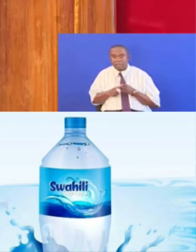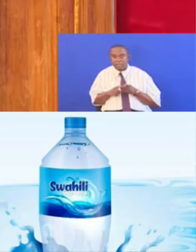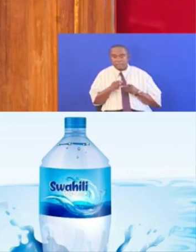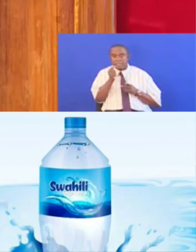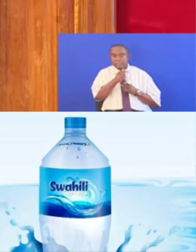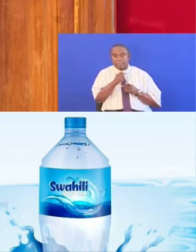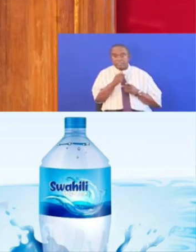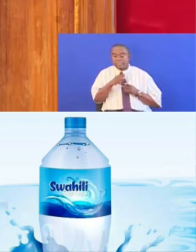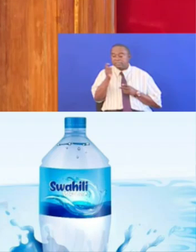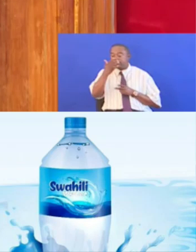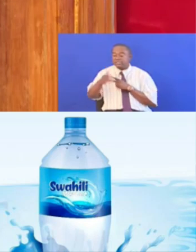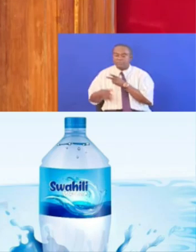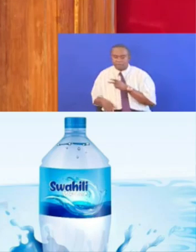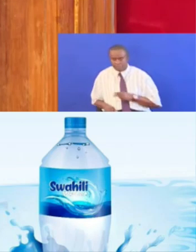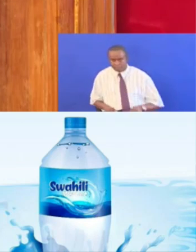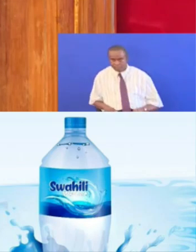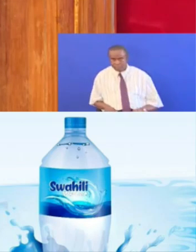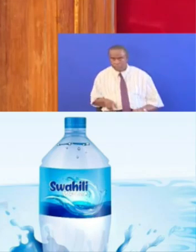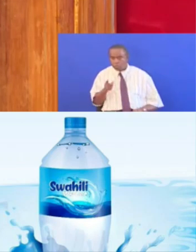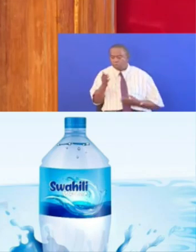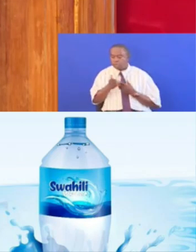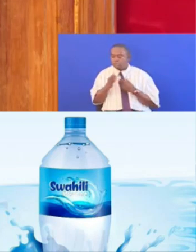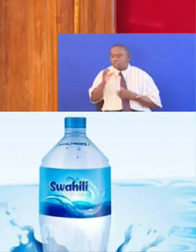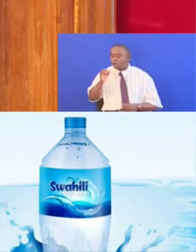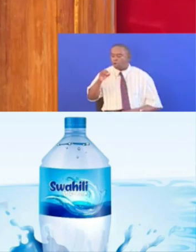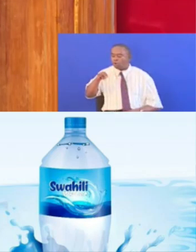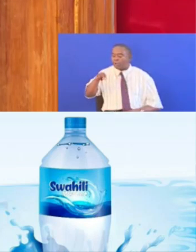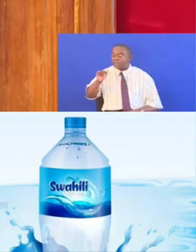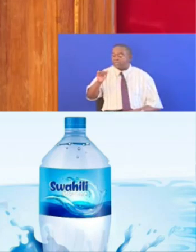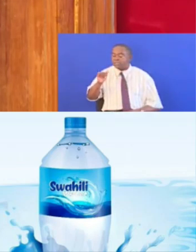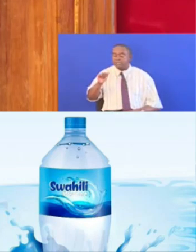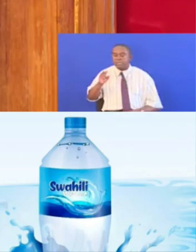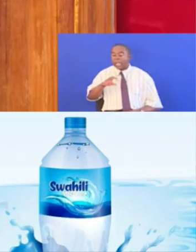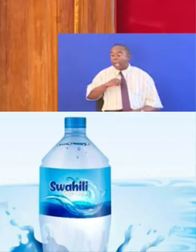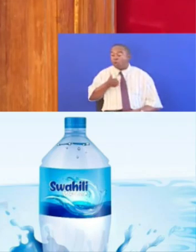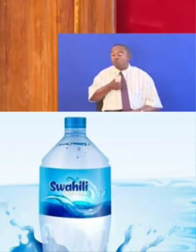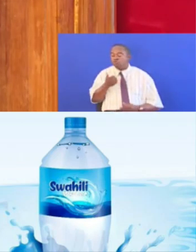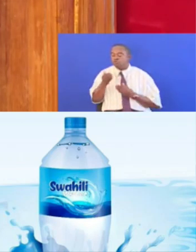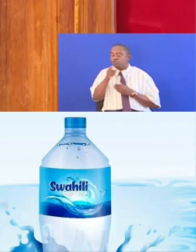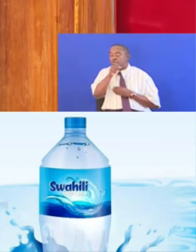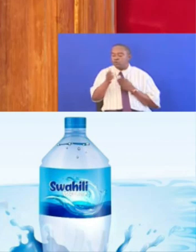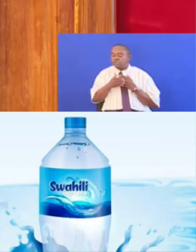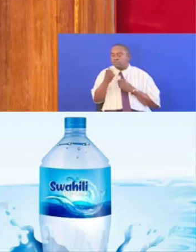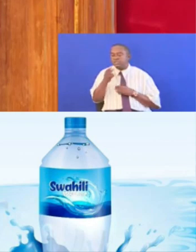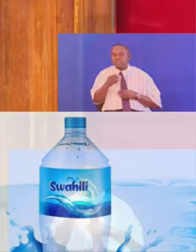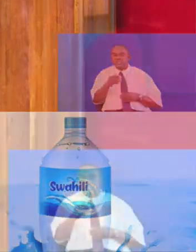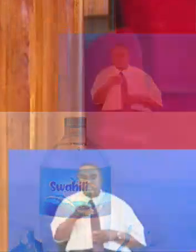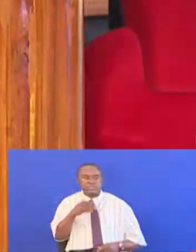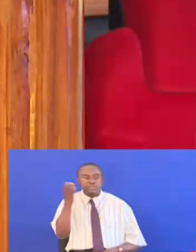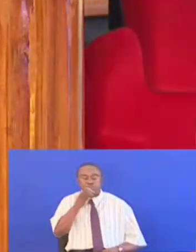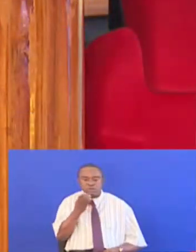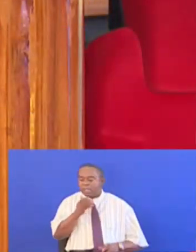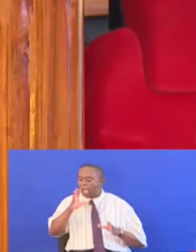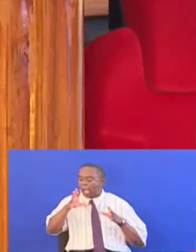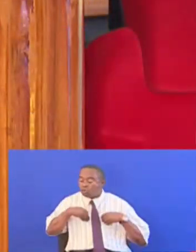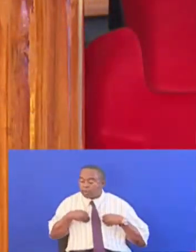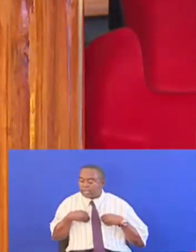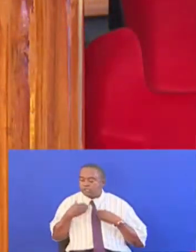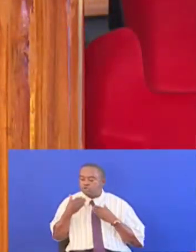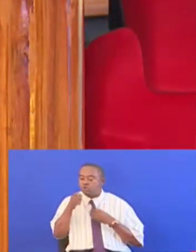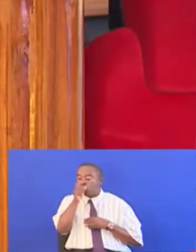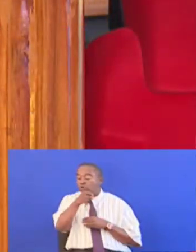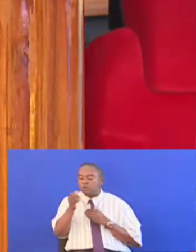Tanzania Zanzibar, ambao wako Omani. Omani hairuhusu uraia pacha. Saudi Arabia hairuhusu uraia pacha. Lakini